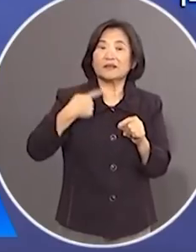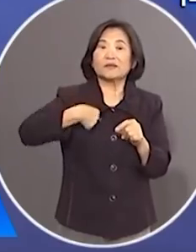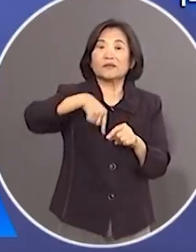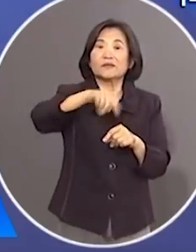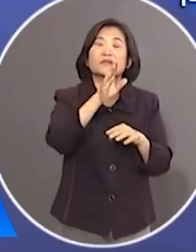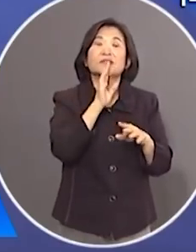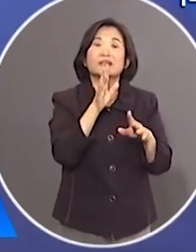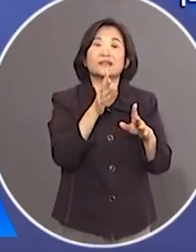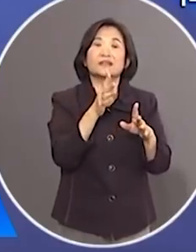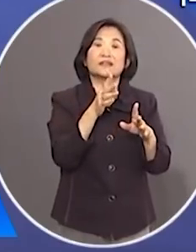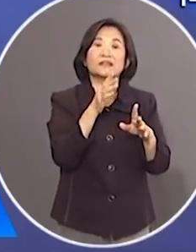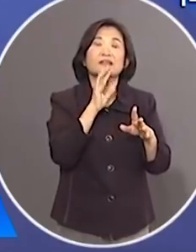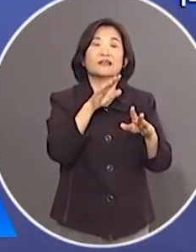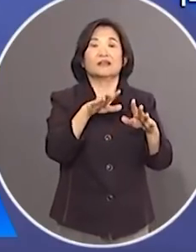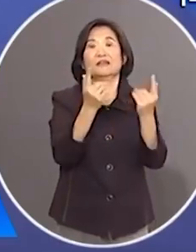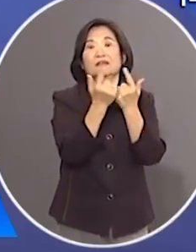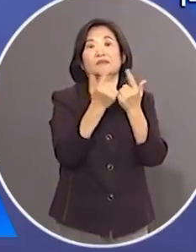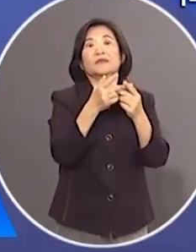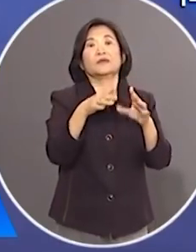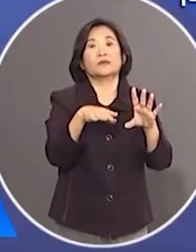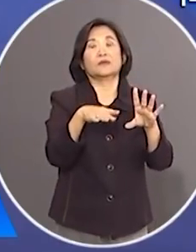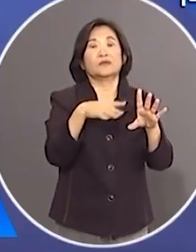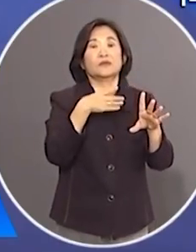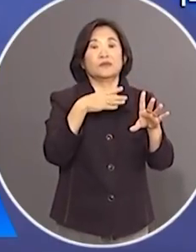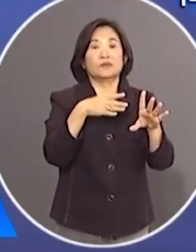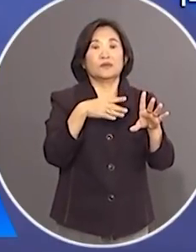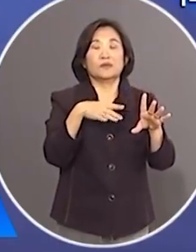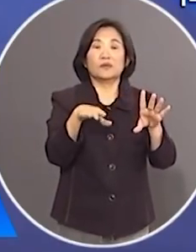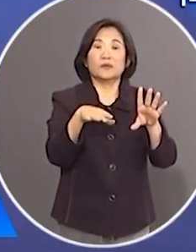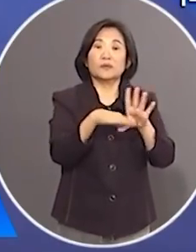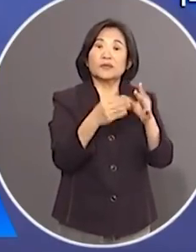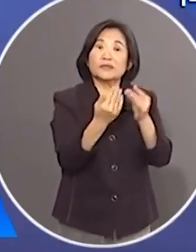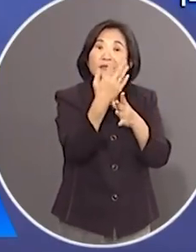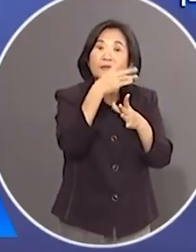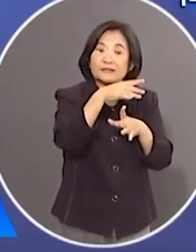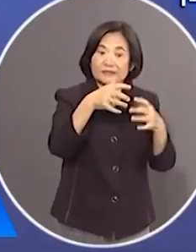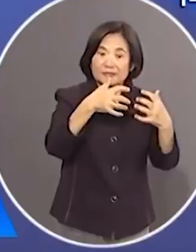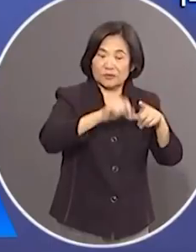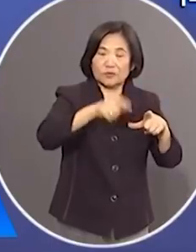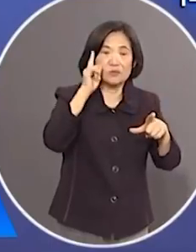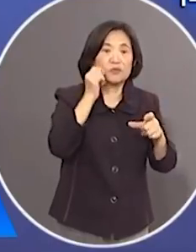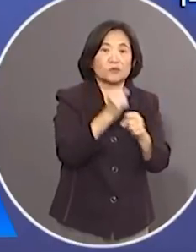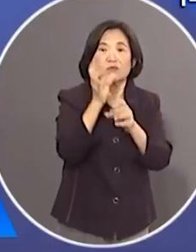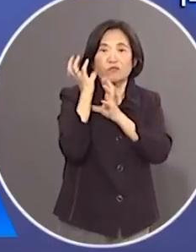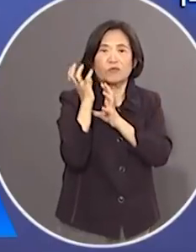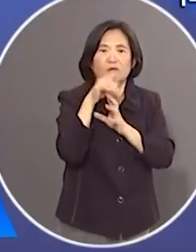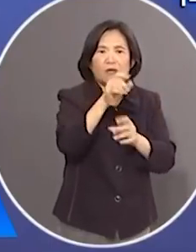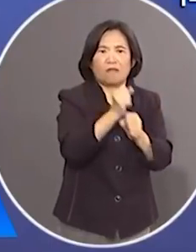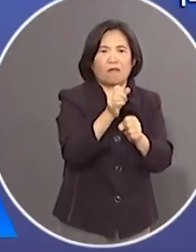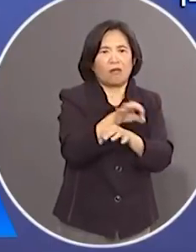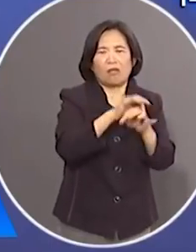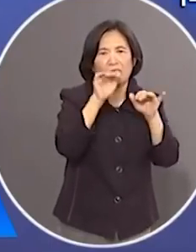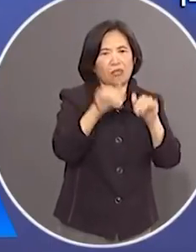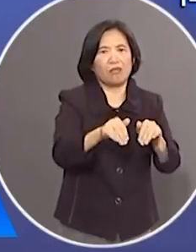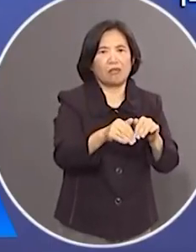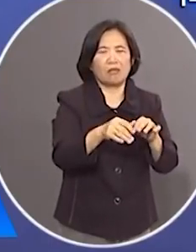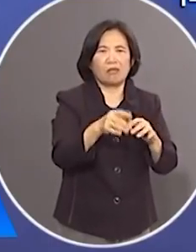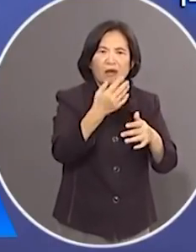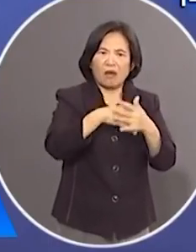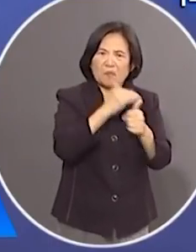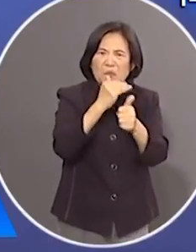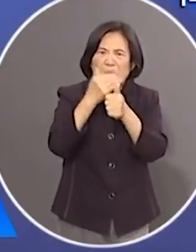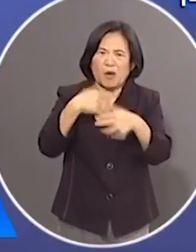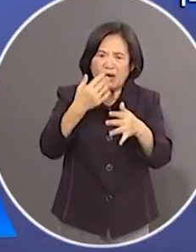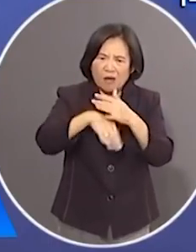理，1100个员工，因为公司经营绩效不好，裁员了500个员工，剩下